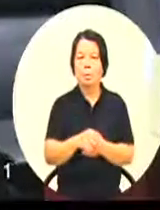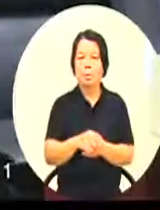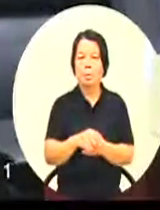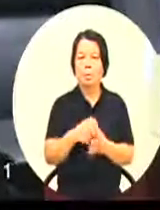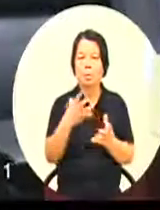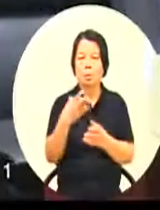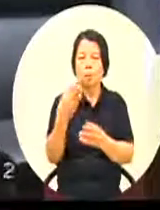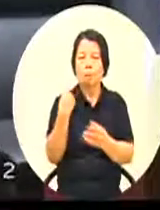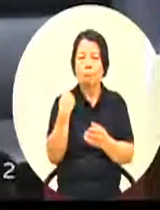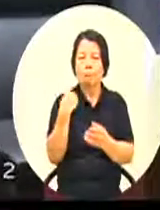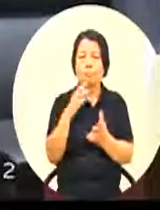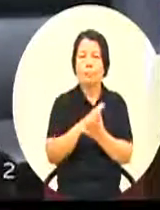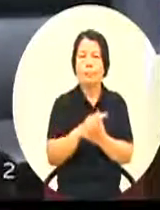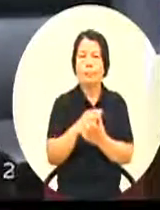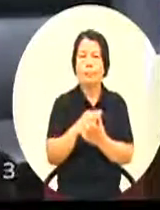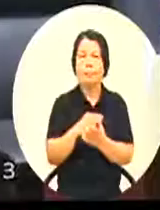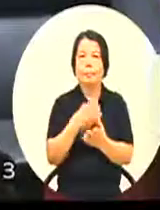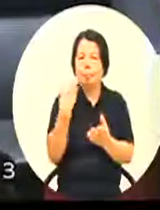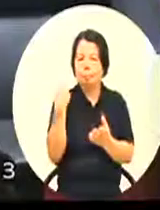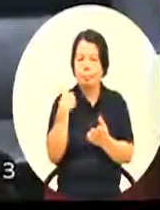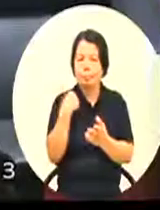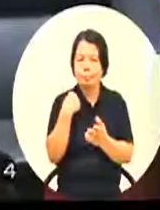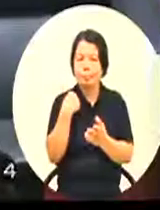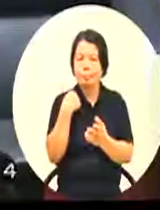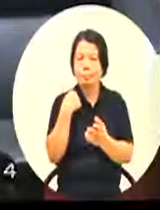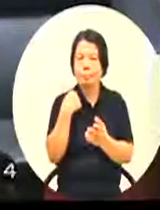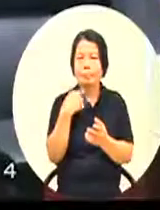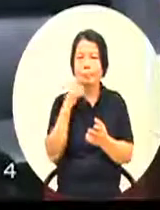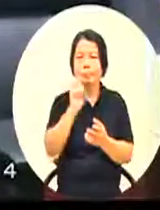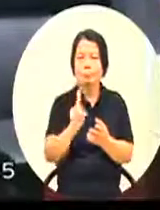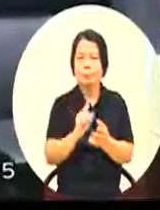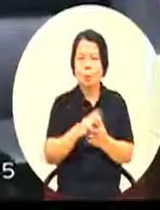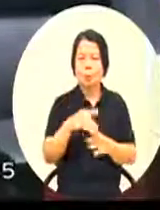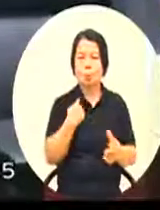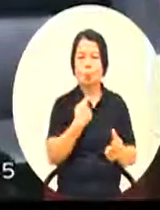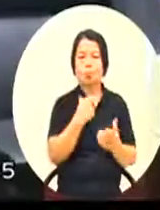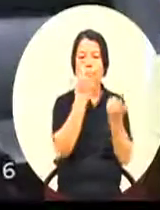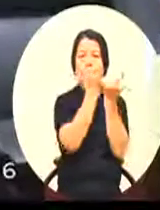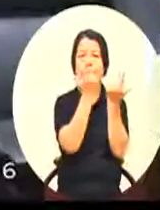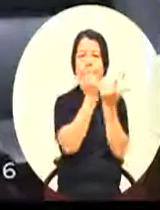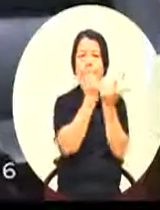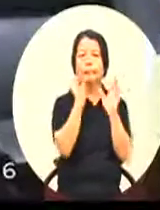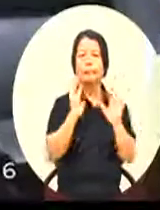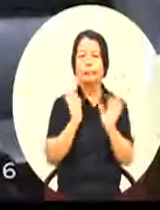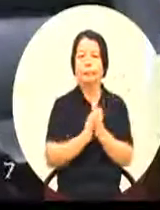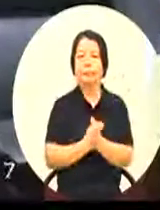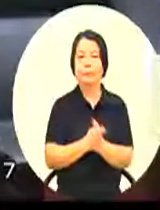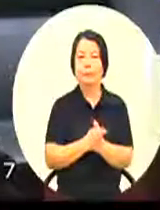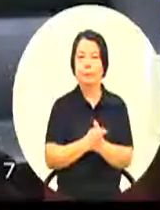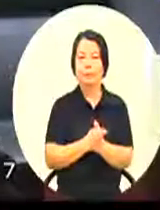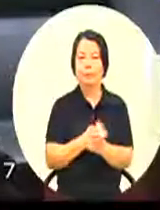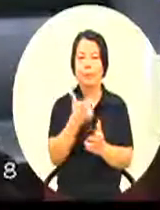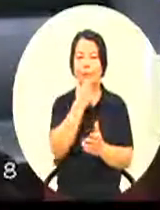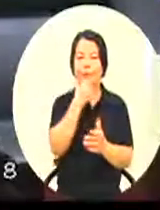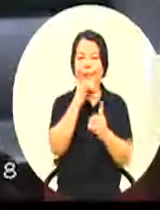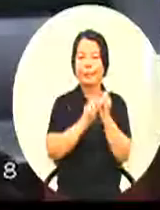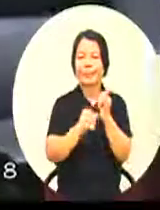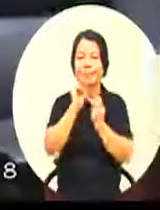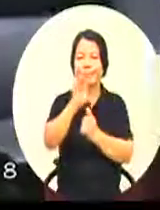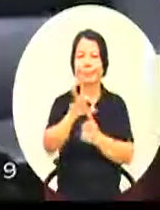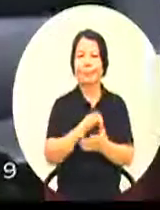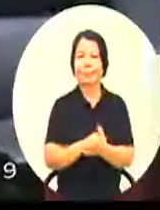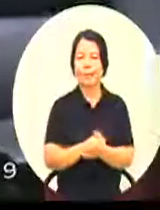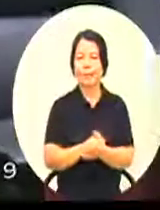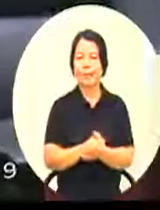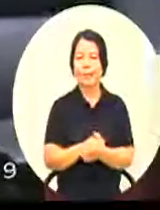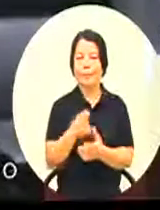以我以方如来讲，我一个台北囡仔，现在要讲一个笑话给大家听，